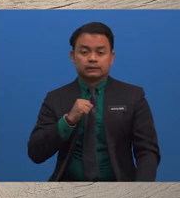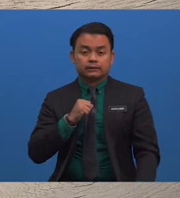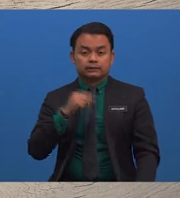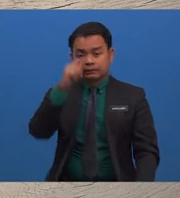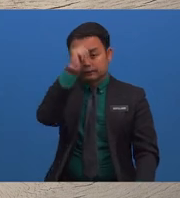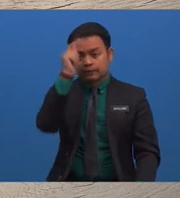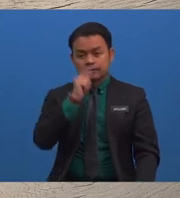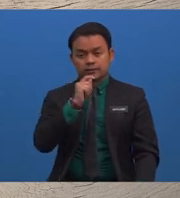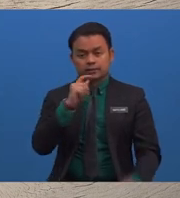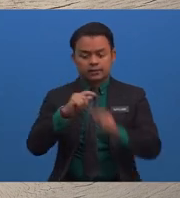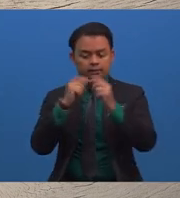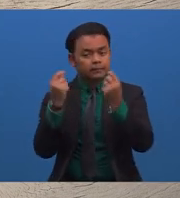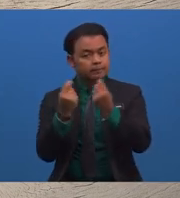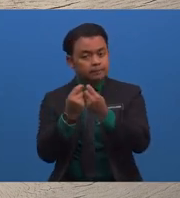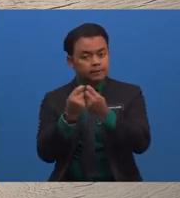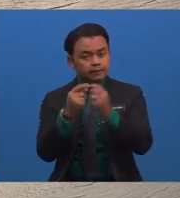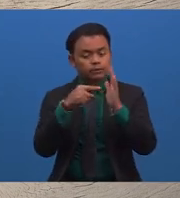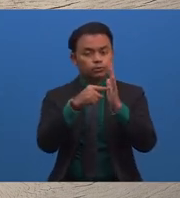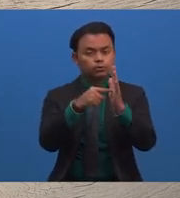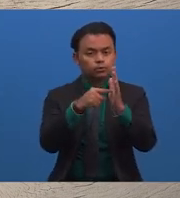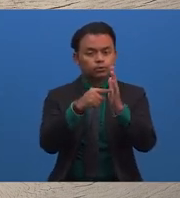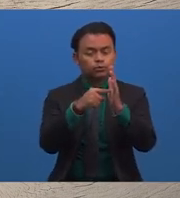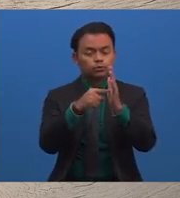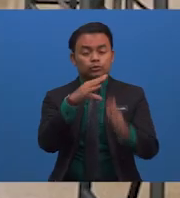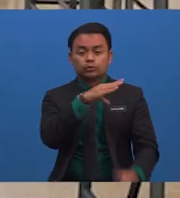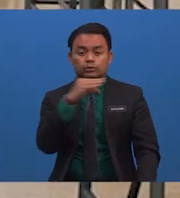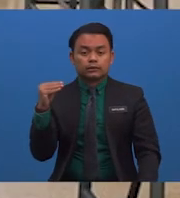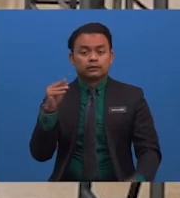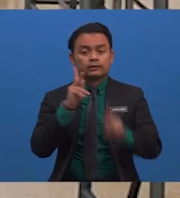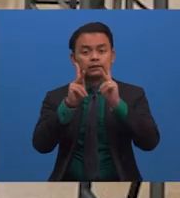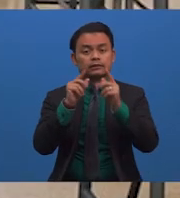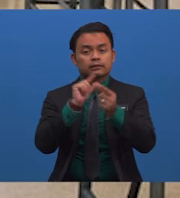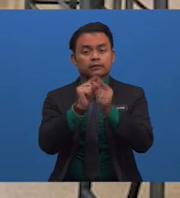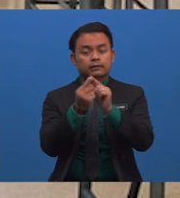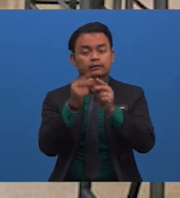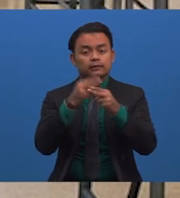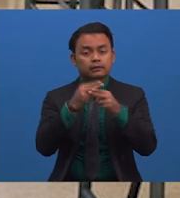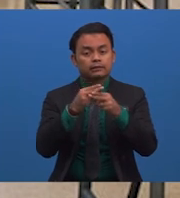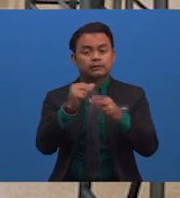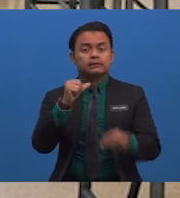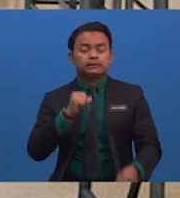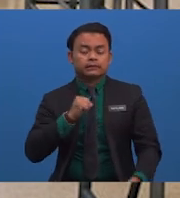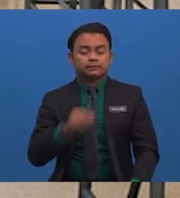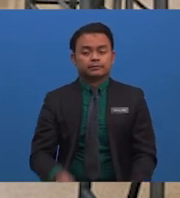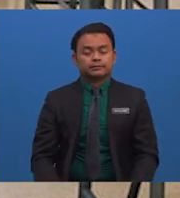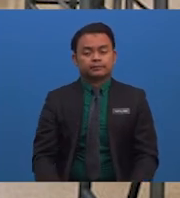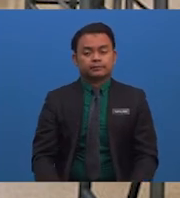nama tunjuk dan nama tak tentu. Biar cikgu jelaskan terlebih